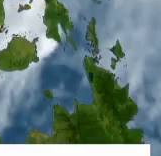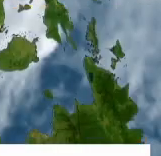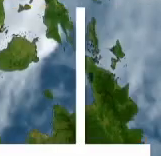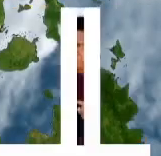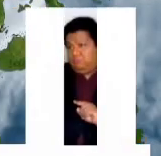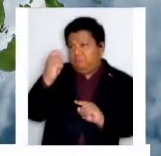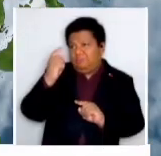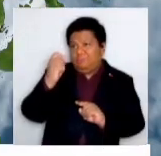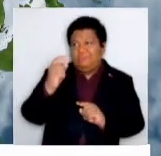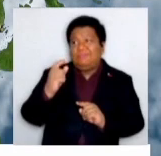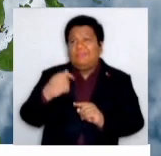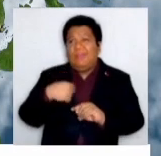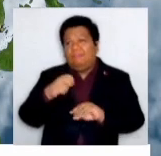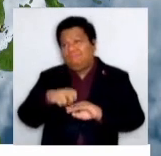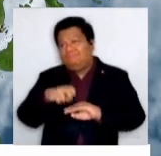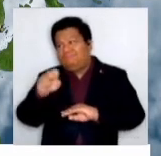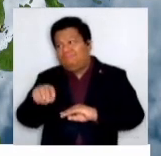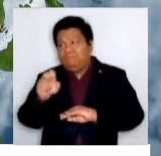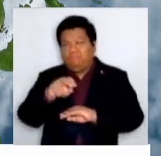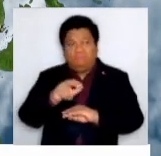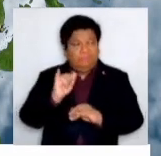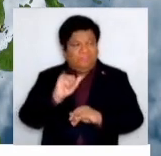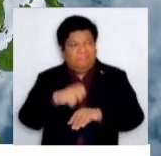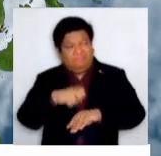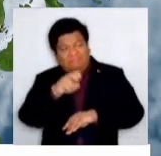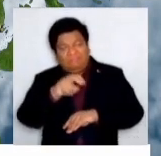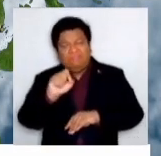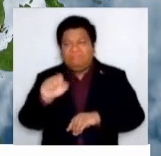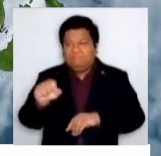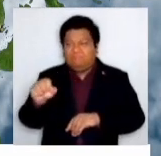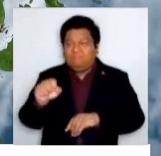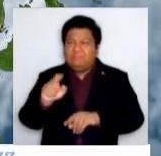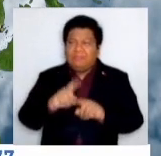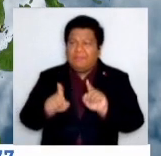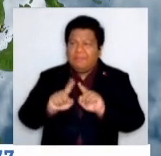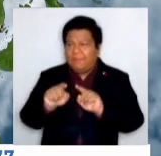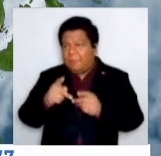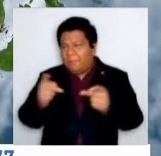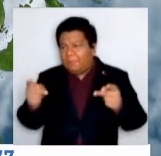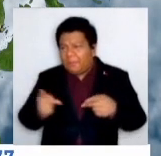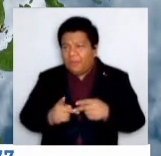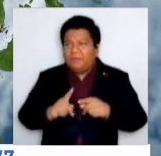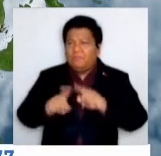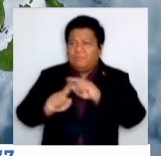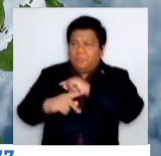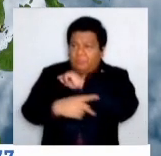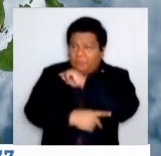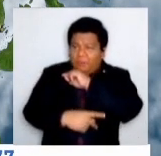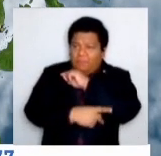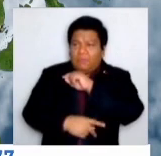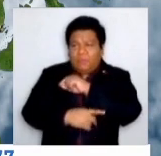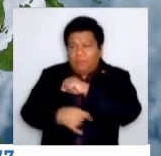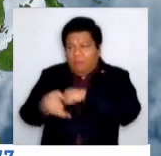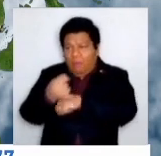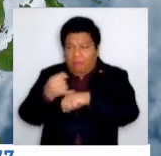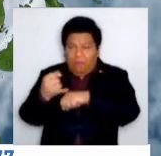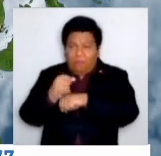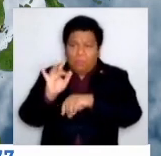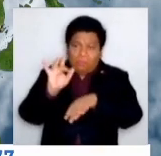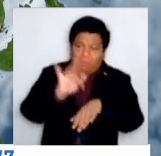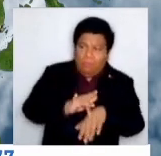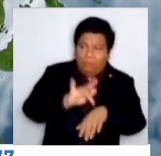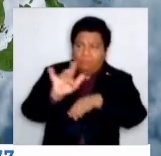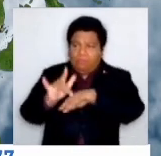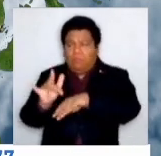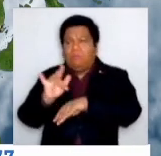na yan. Yes, mga iba't ibang lugar, lalawigan, or mga isla ang tatamaan nito. Kaya nagkakaroon tayo ng multiple